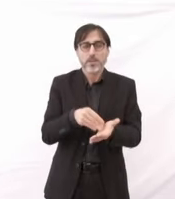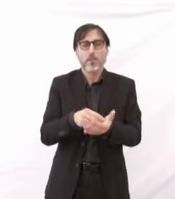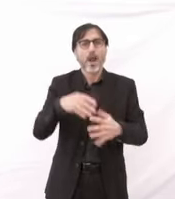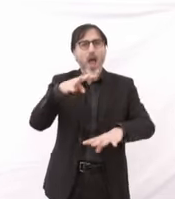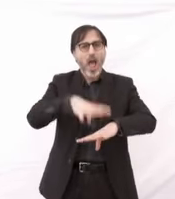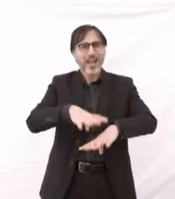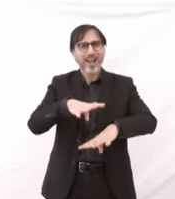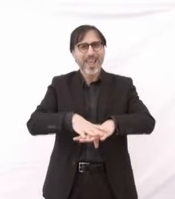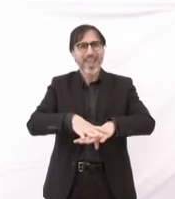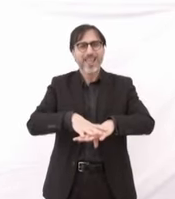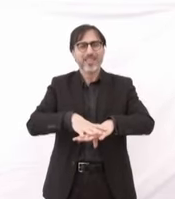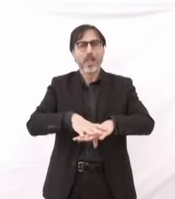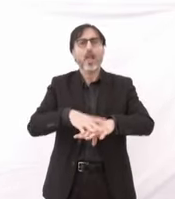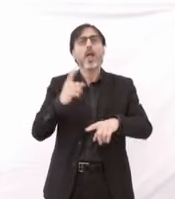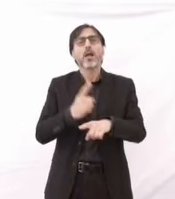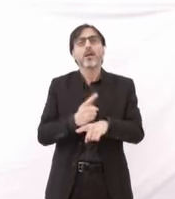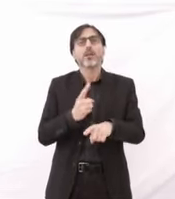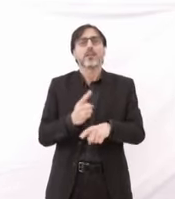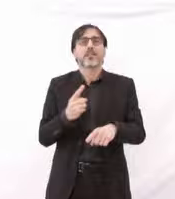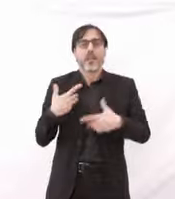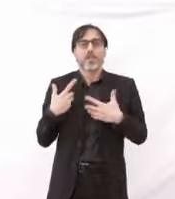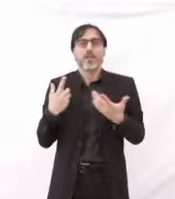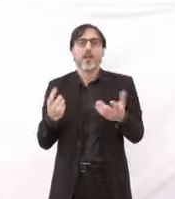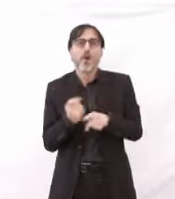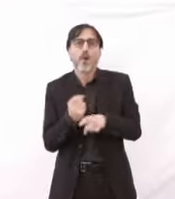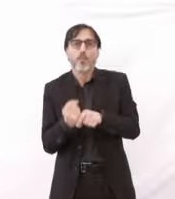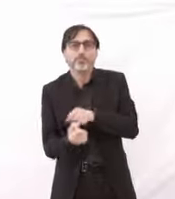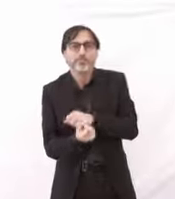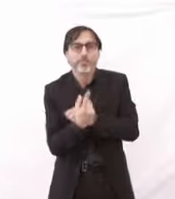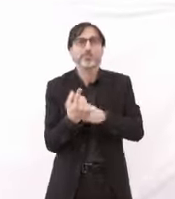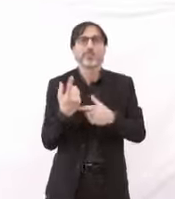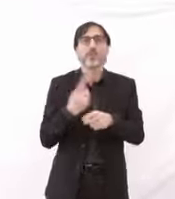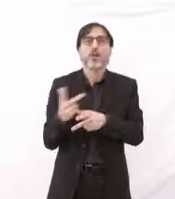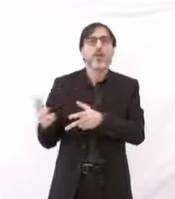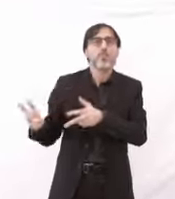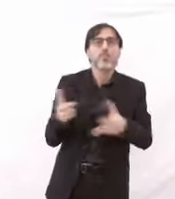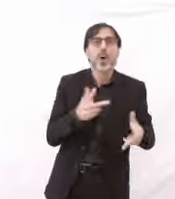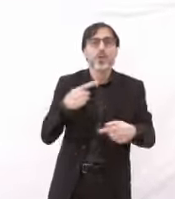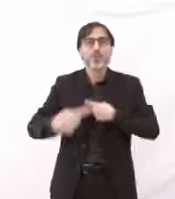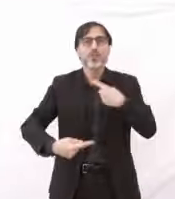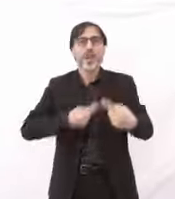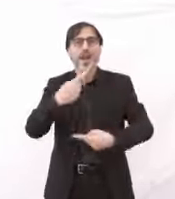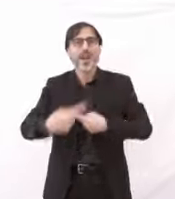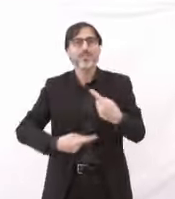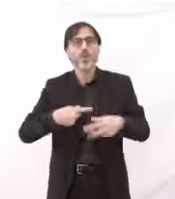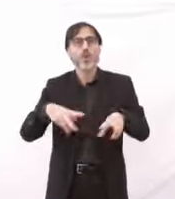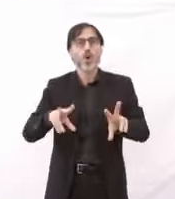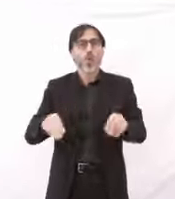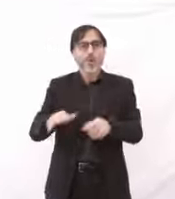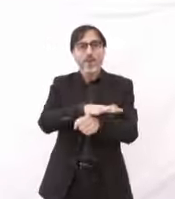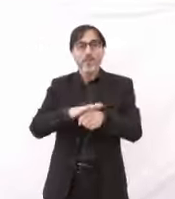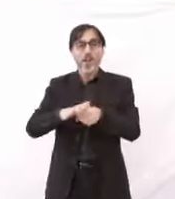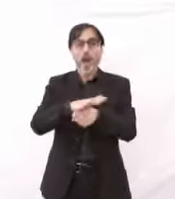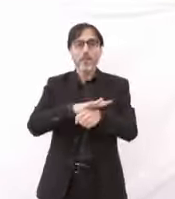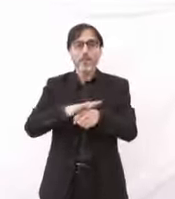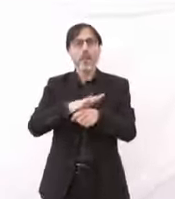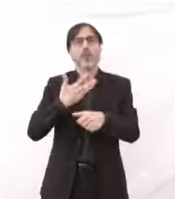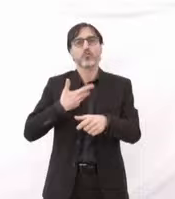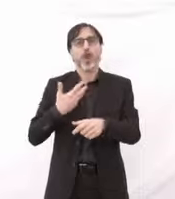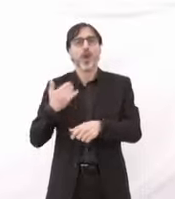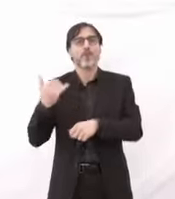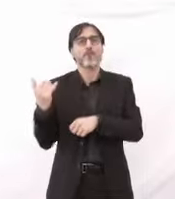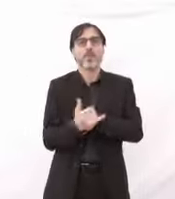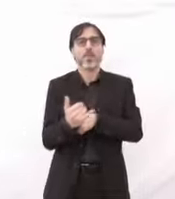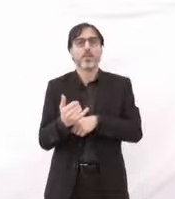rete questa che si sviluppa, che gemma, che porta anche le nuove generazioni delle famiglie in cui ci sono le vittime